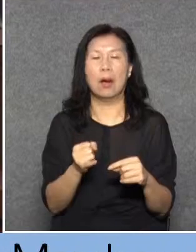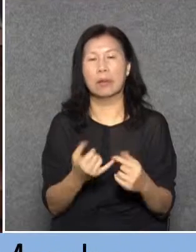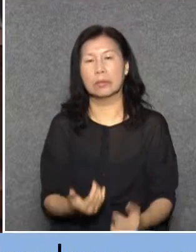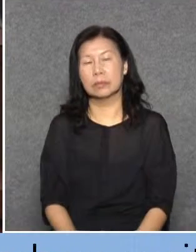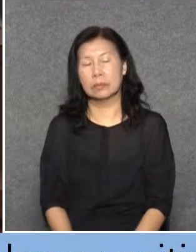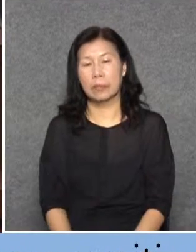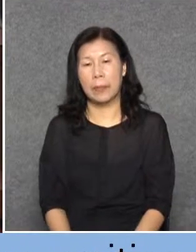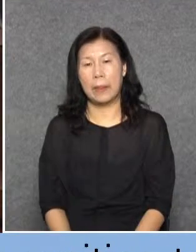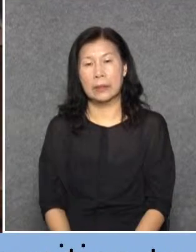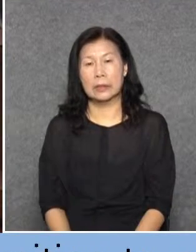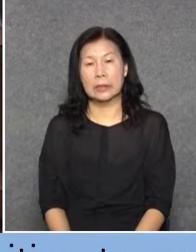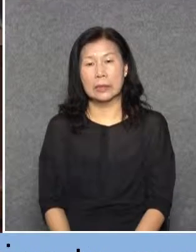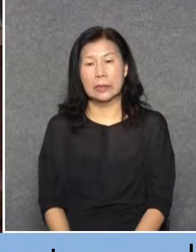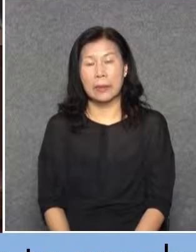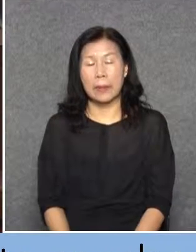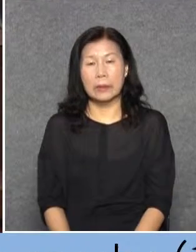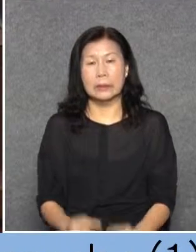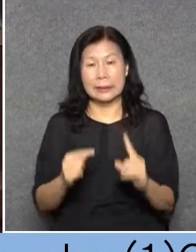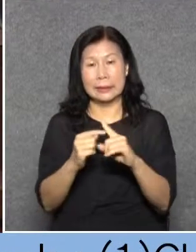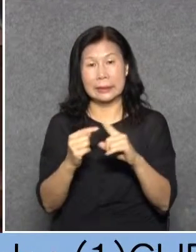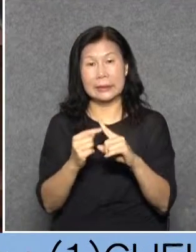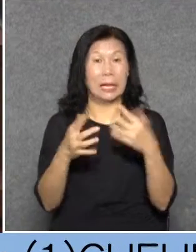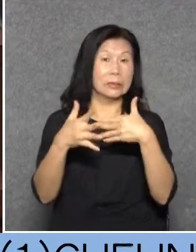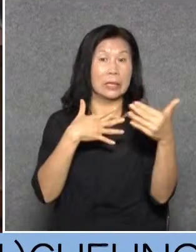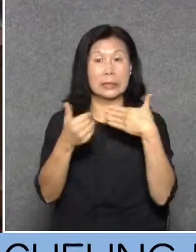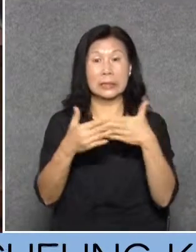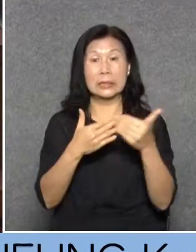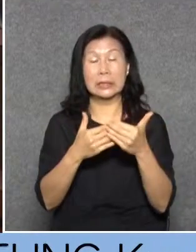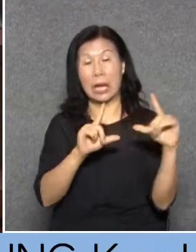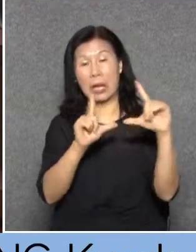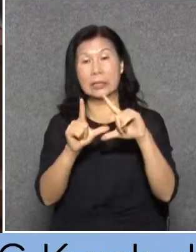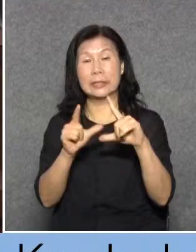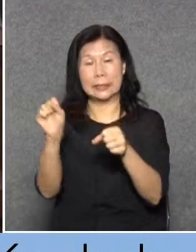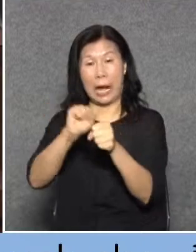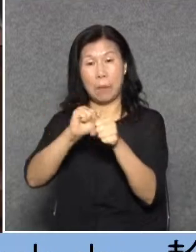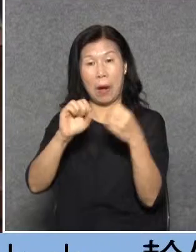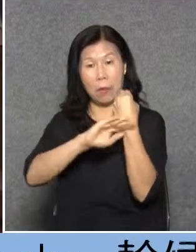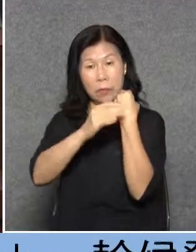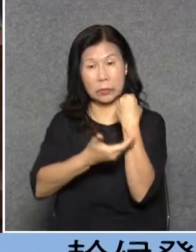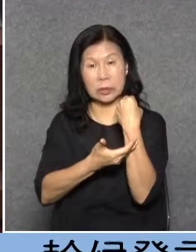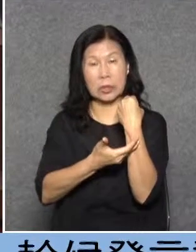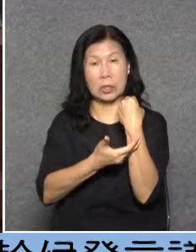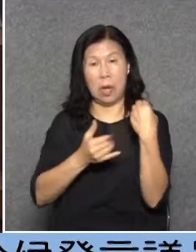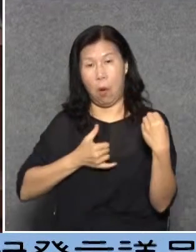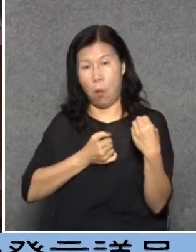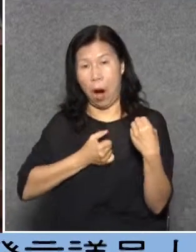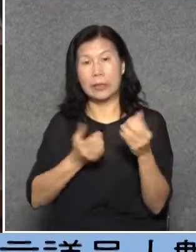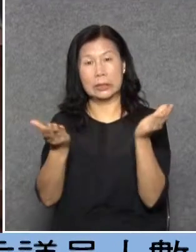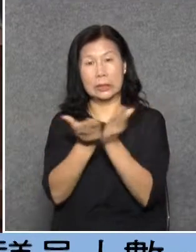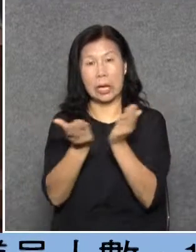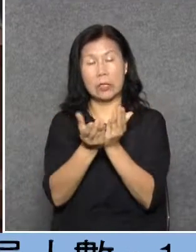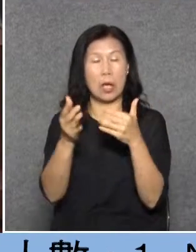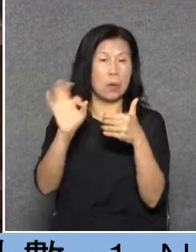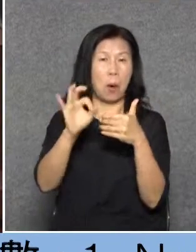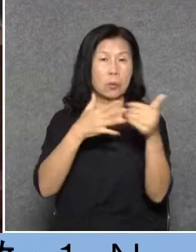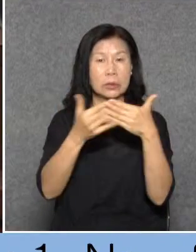話，如果我哋要將有啲人生裏邊嘅事例講出嚟，然後引用個法律，要毫無疑點地證明呢啲係冇事或者有事